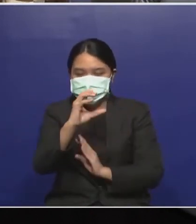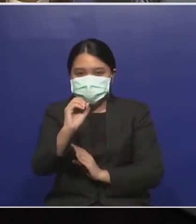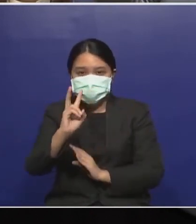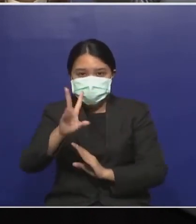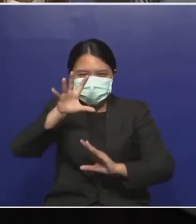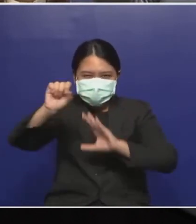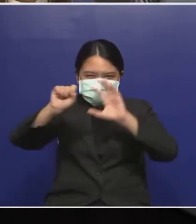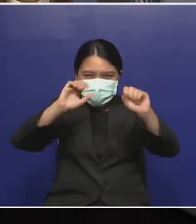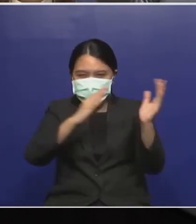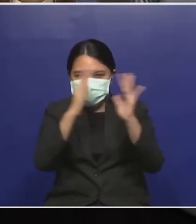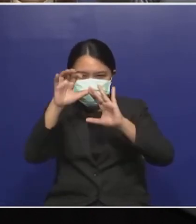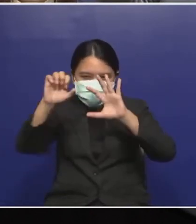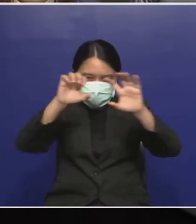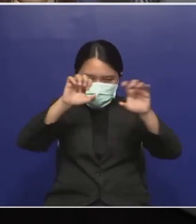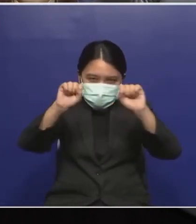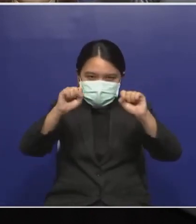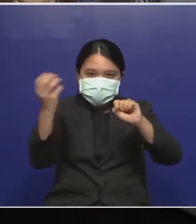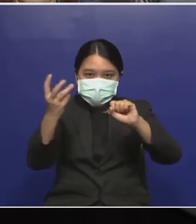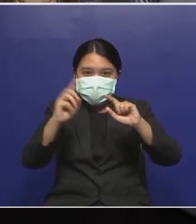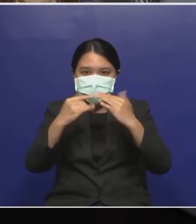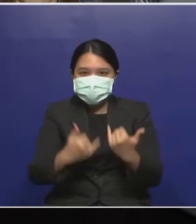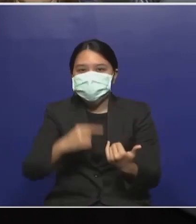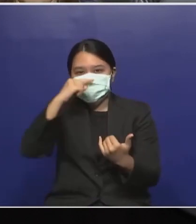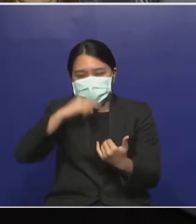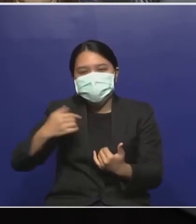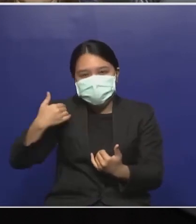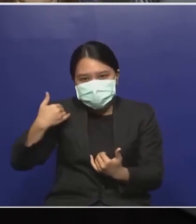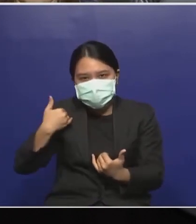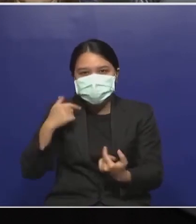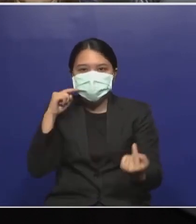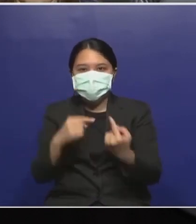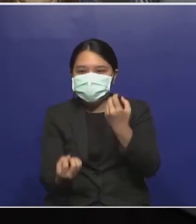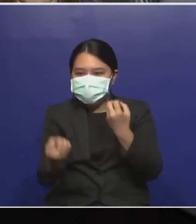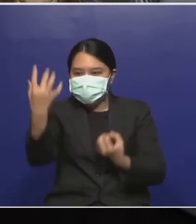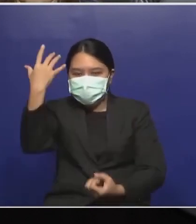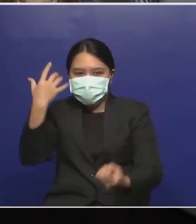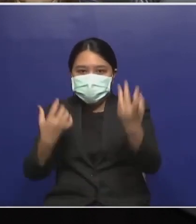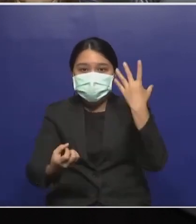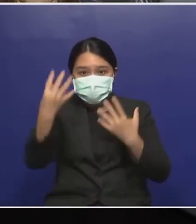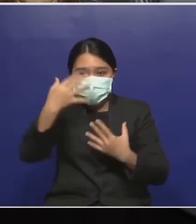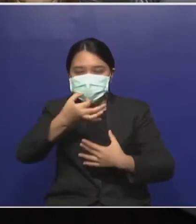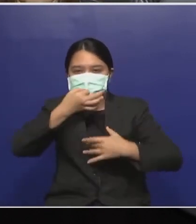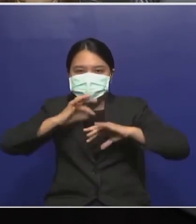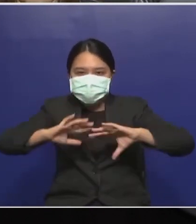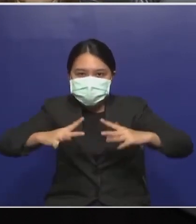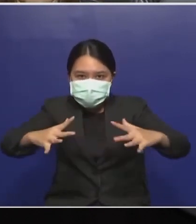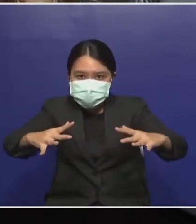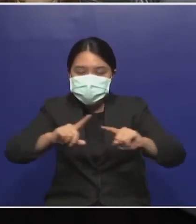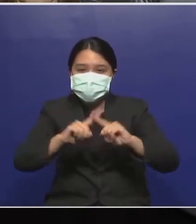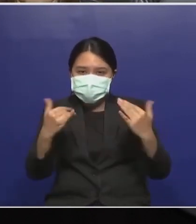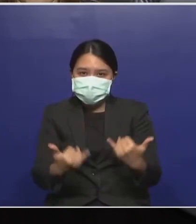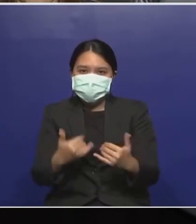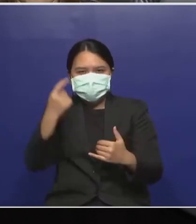แต่ที่ปเทฏไยมีอยู่แล้วนั่คือปะไม้และทะเลทำไมรฐบาลไม่อัดก็ประ